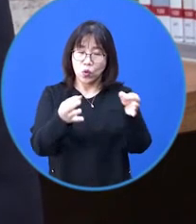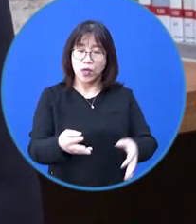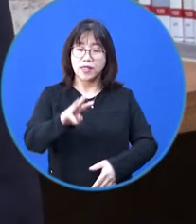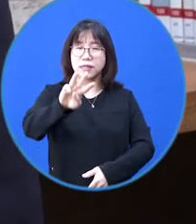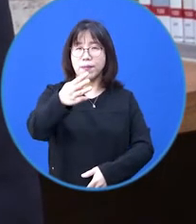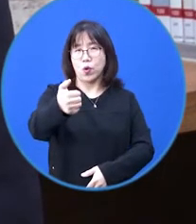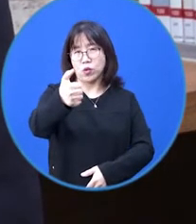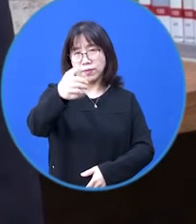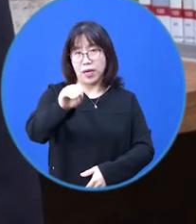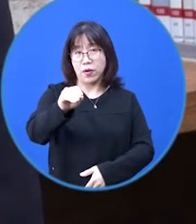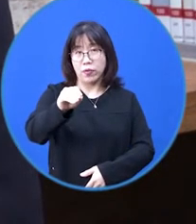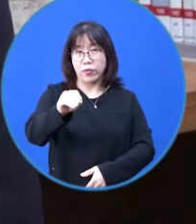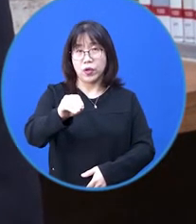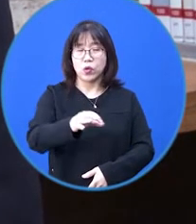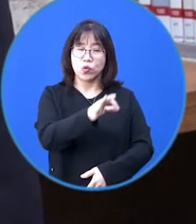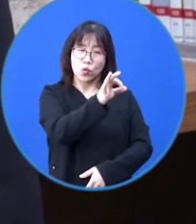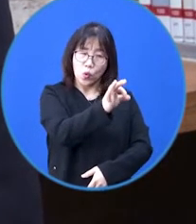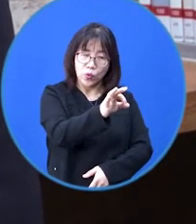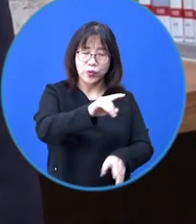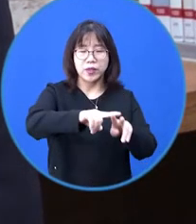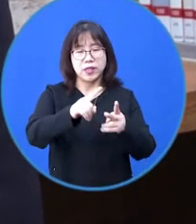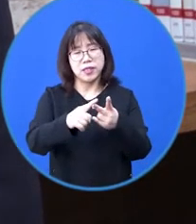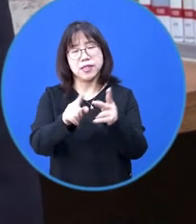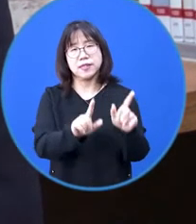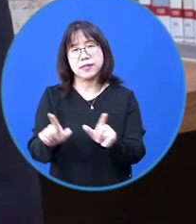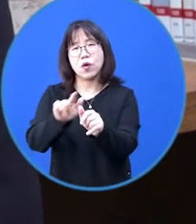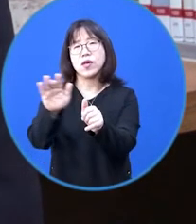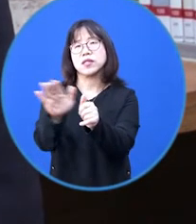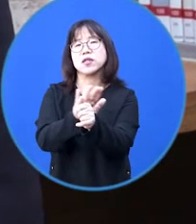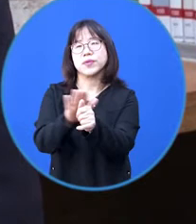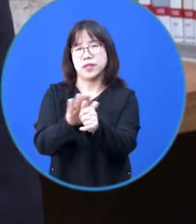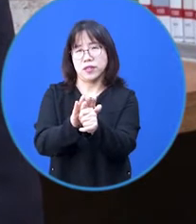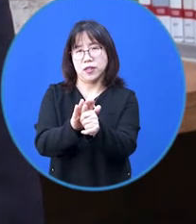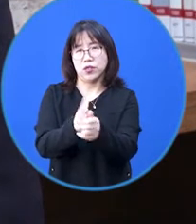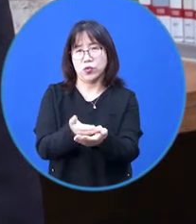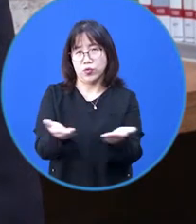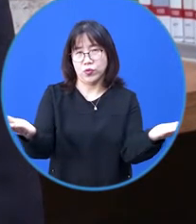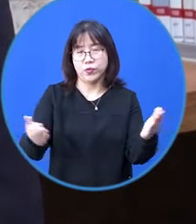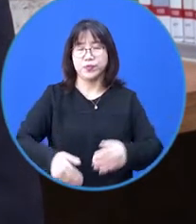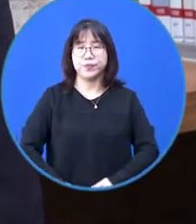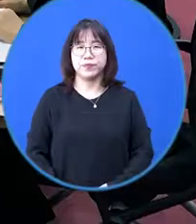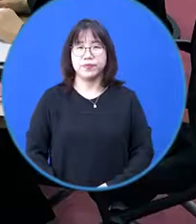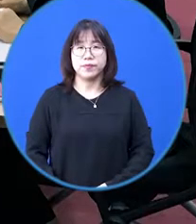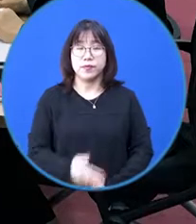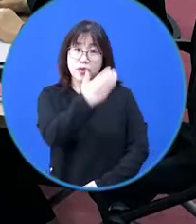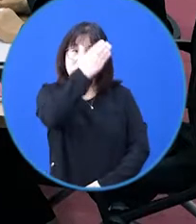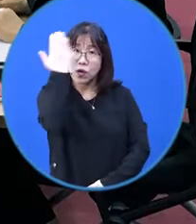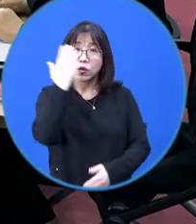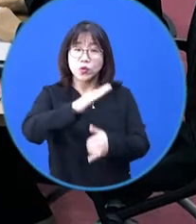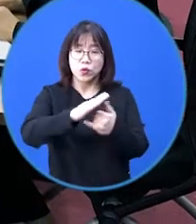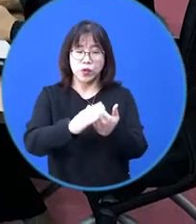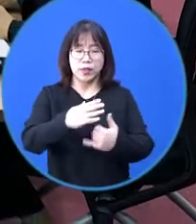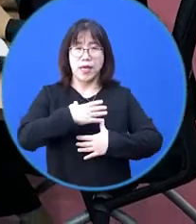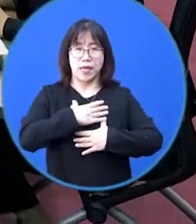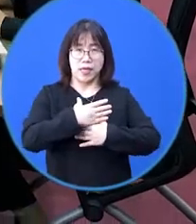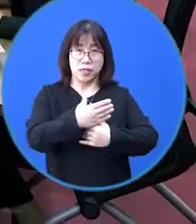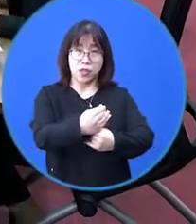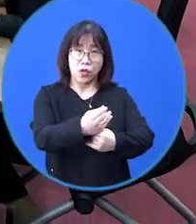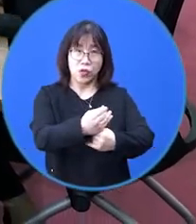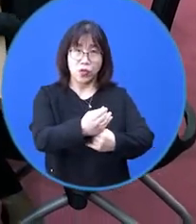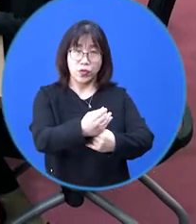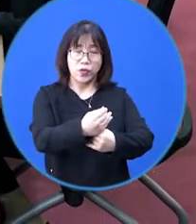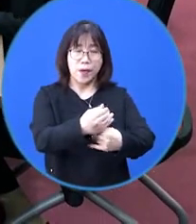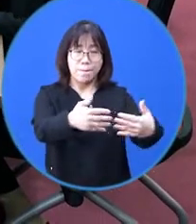연 350만 원 한도의 금전 또는 생활서비스 등입니다. 대상자는 청소년